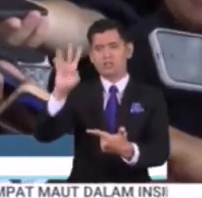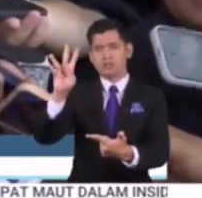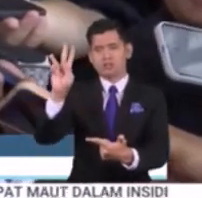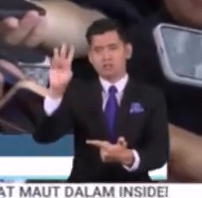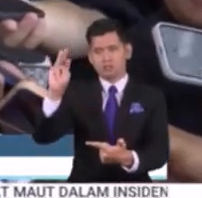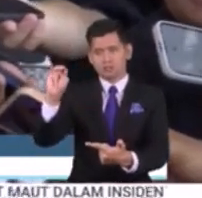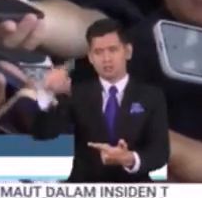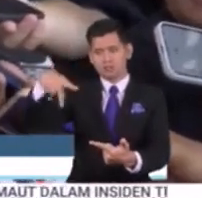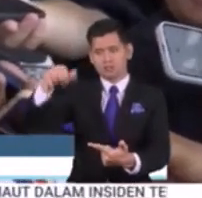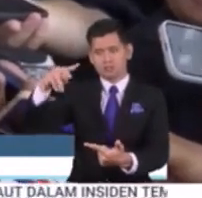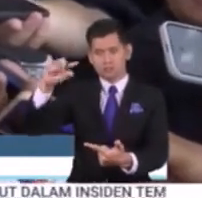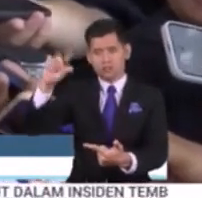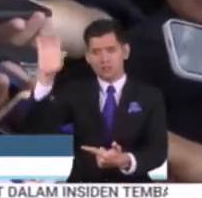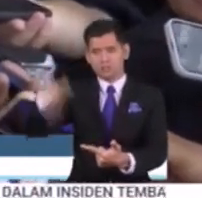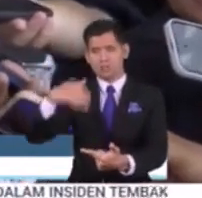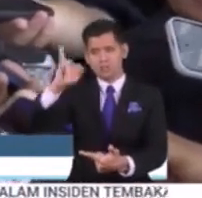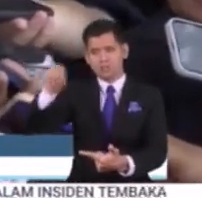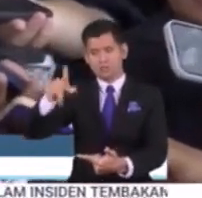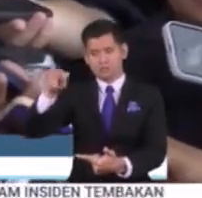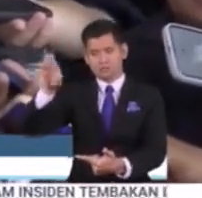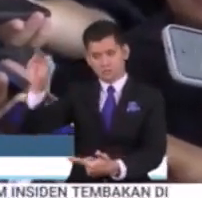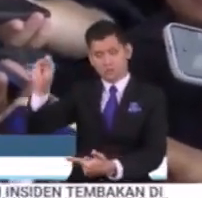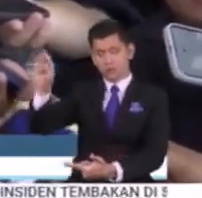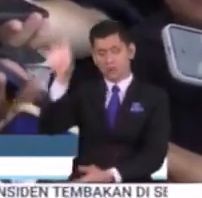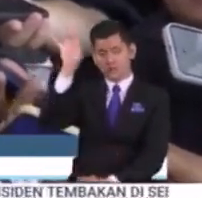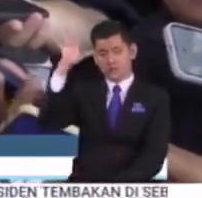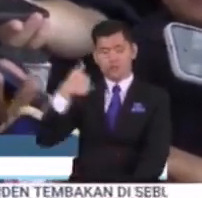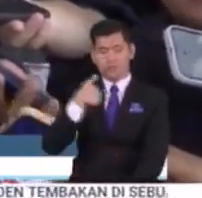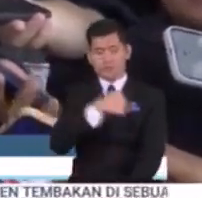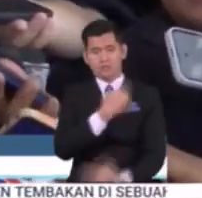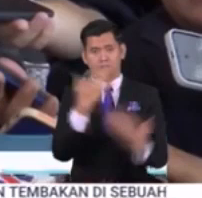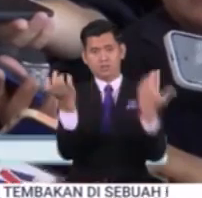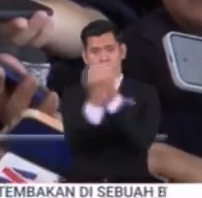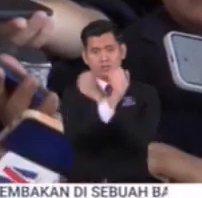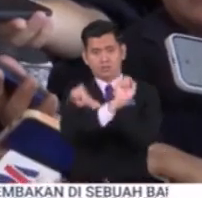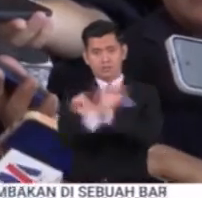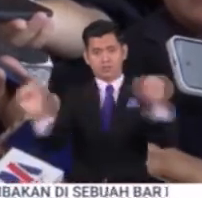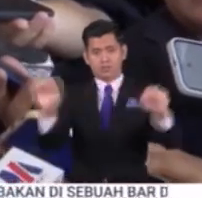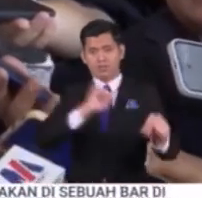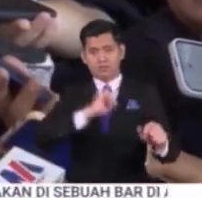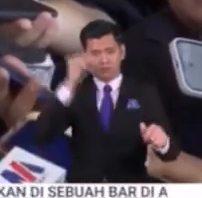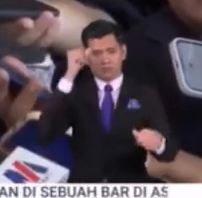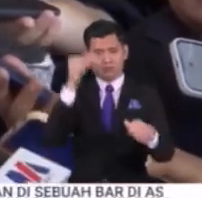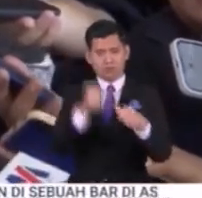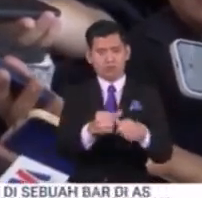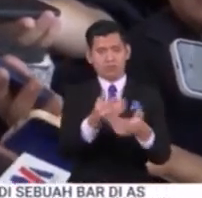Jeram, insyaAllah. So persiapan kita pun, saya pun mengingatkan